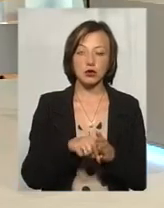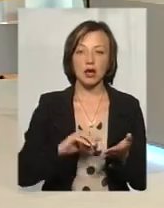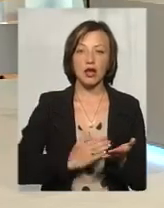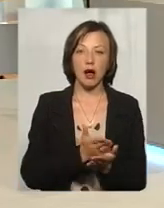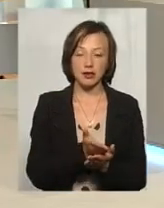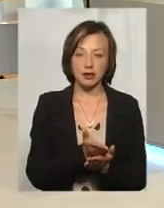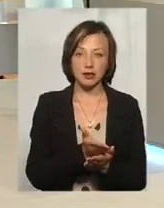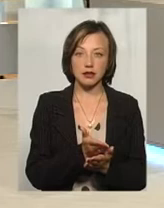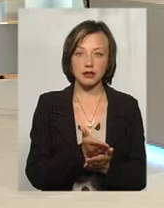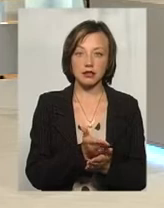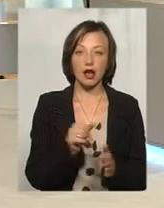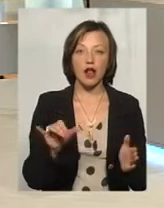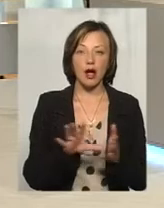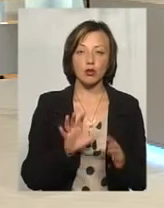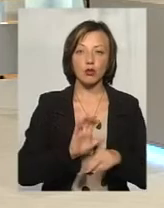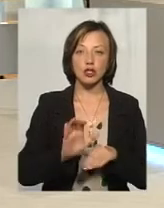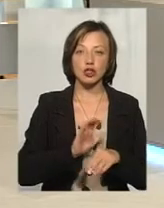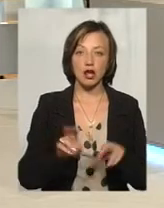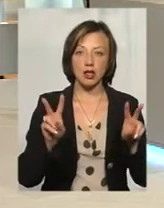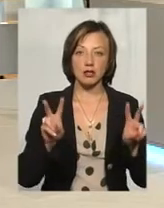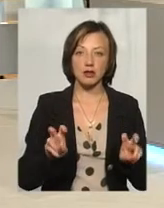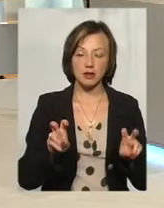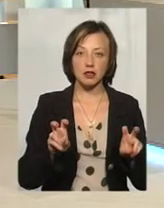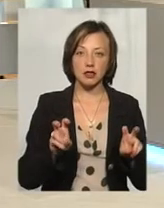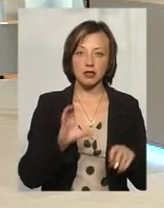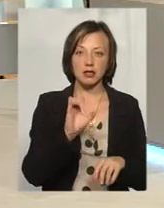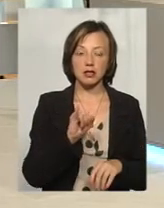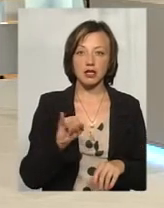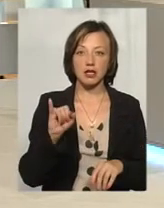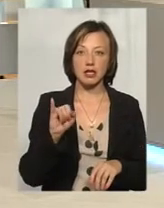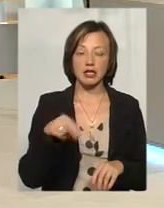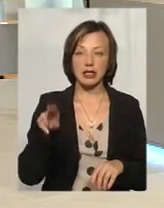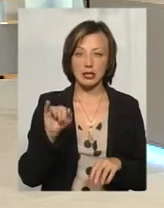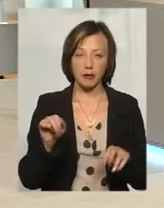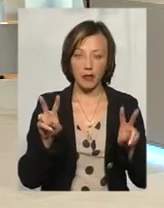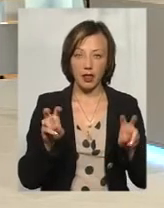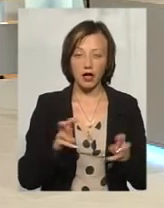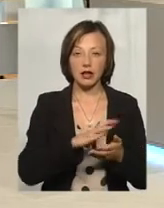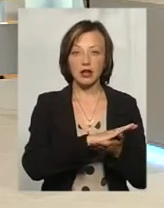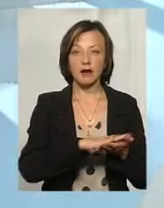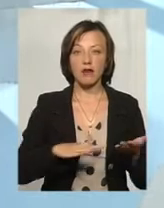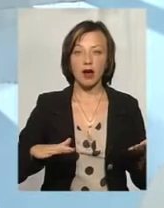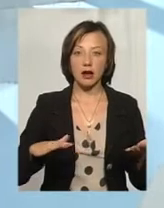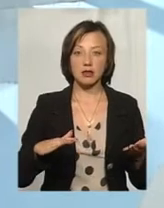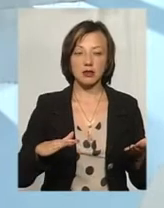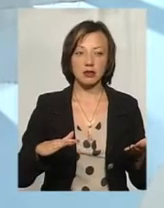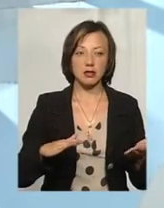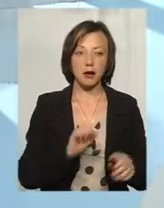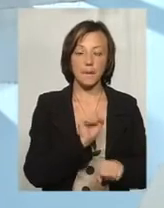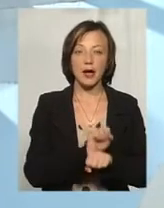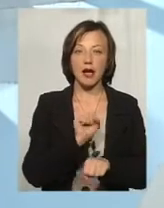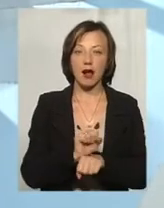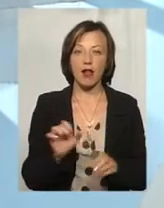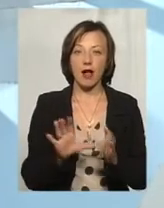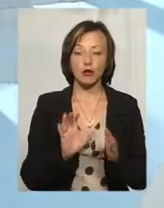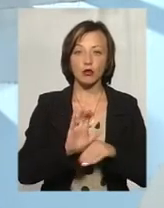якість електропостачання. Він називається САІДІ або тривалість перерв в електропостачанні.